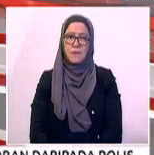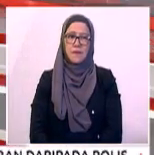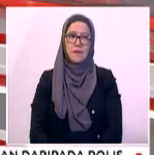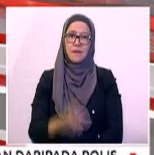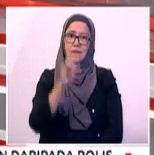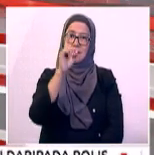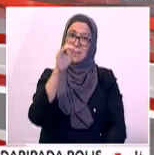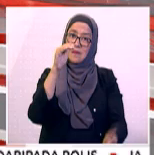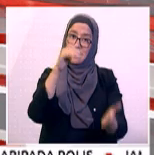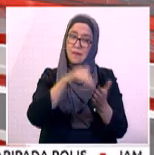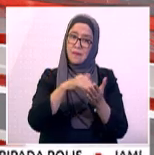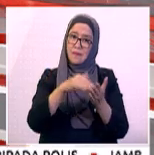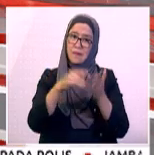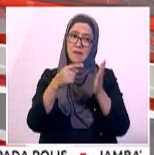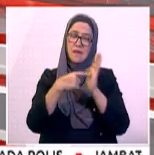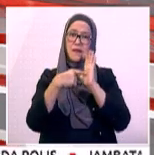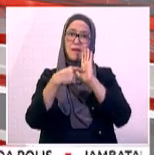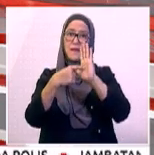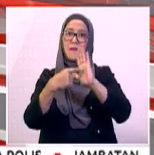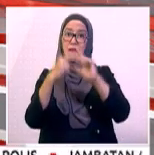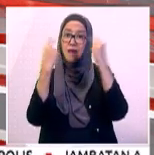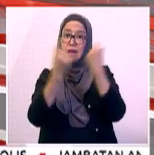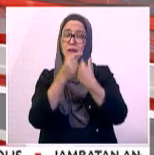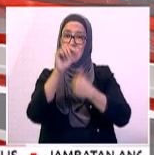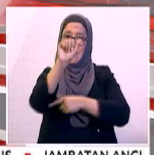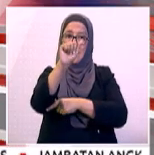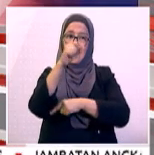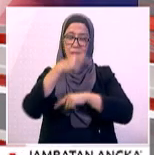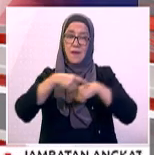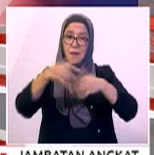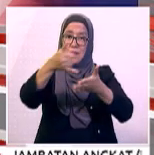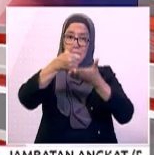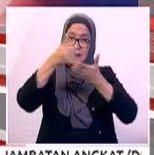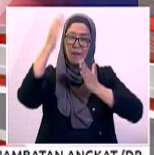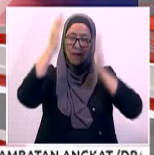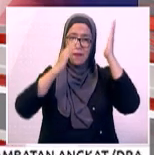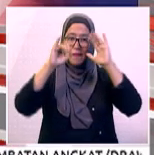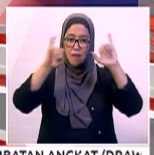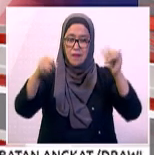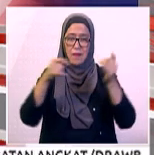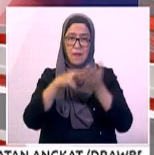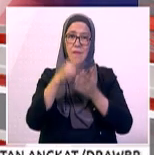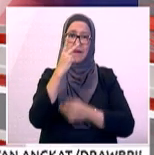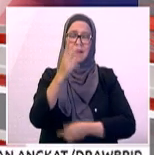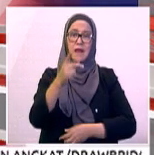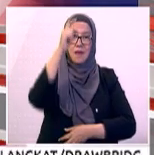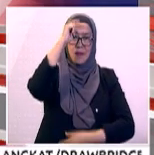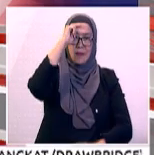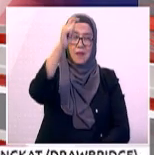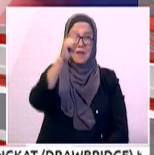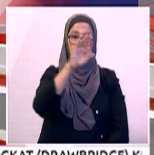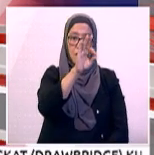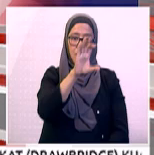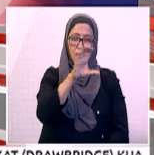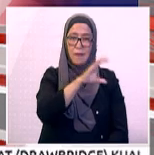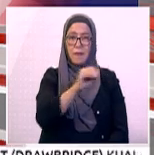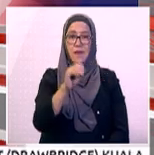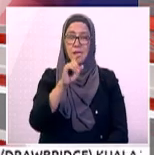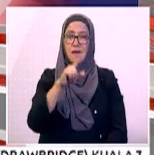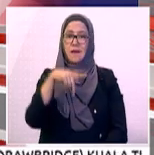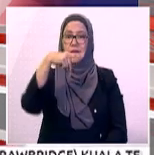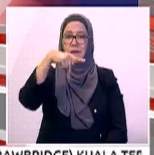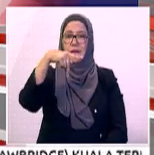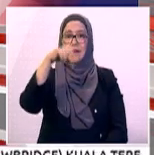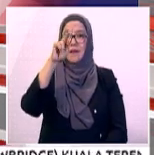Satu lagi aksi kumpulan A Piala Malaysia Jumaat ini turut akan menyaksikan pertemuan Terengganu FC TFC dengan